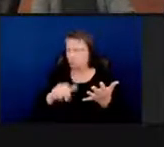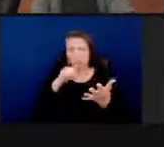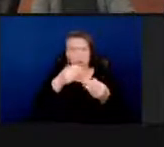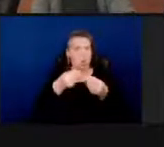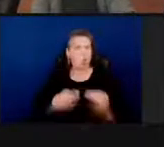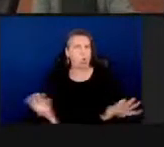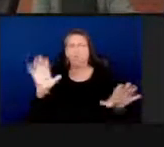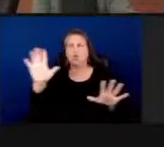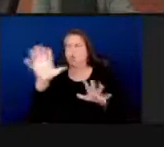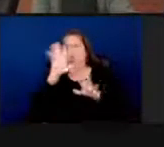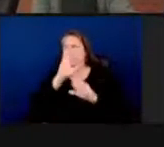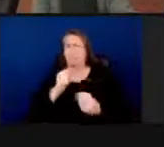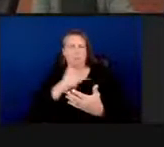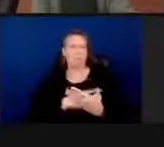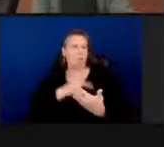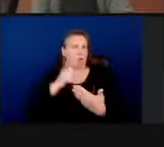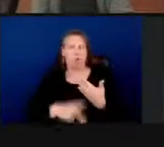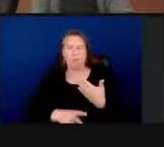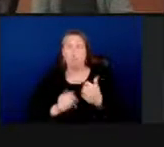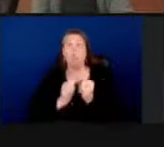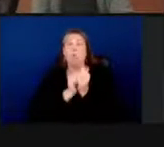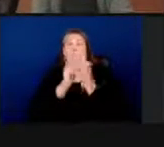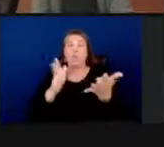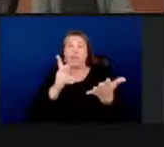mambo ama maoni ya jamii.